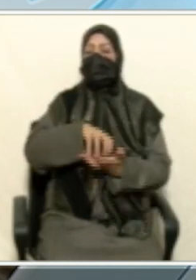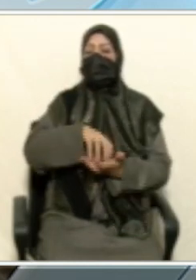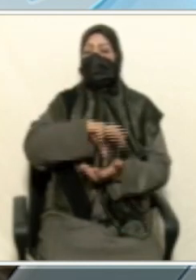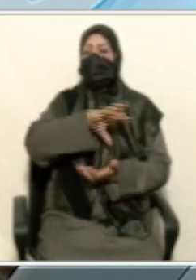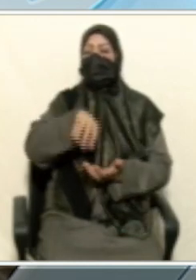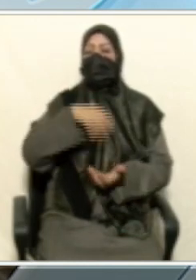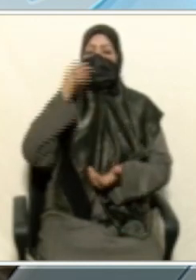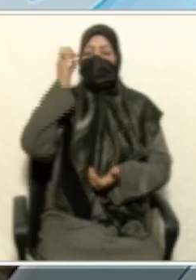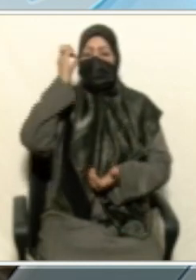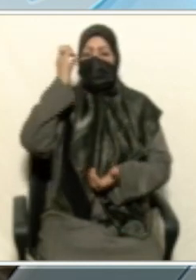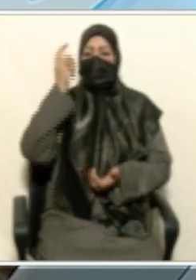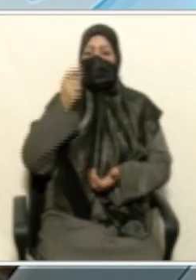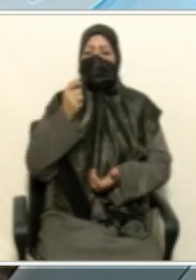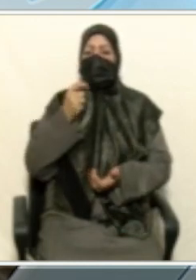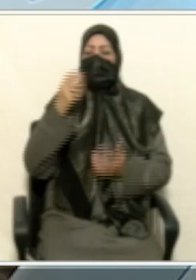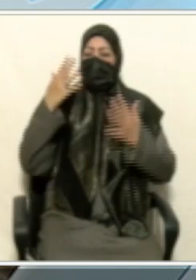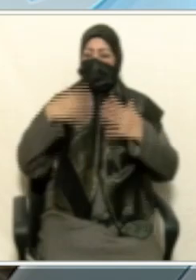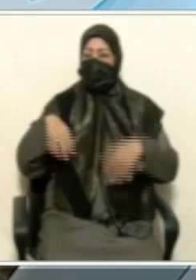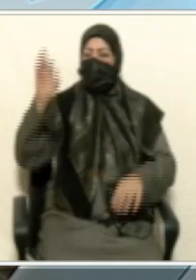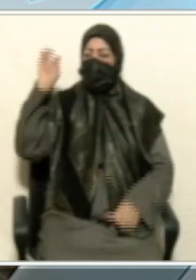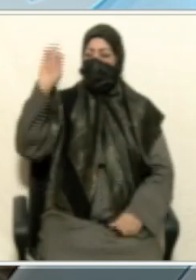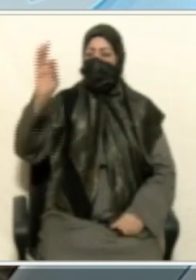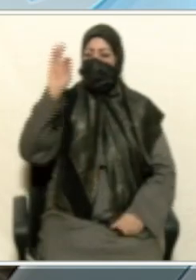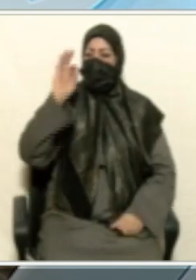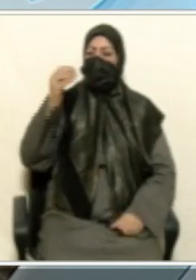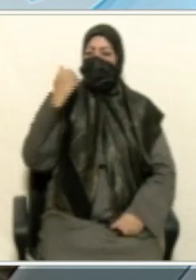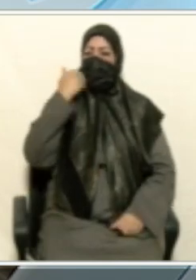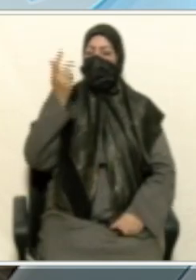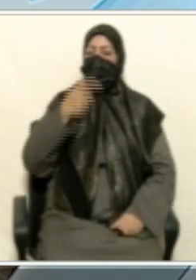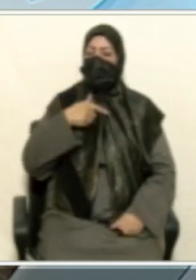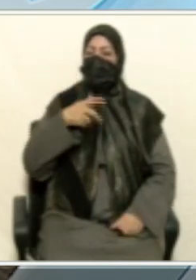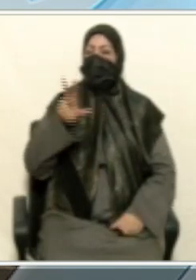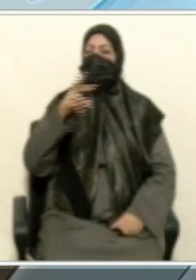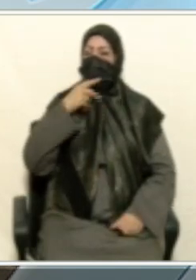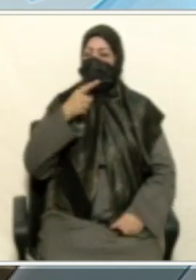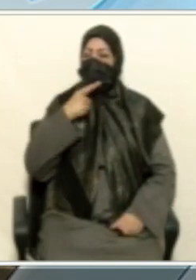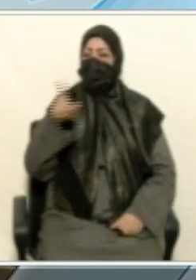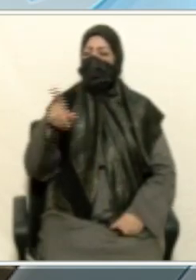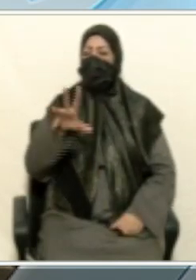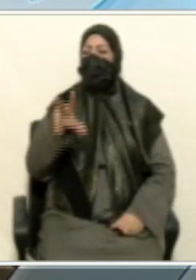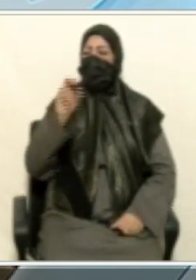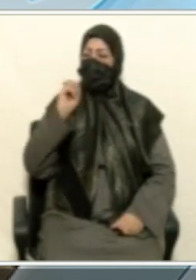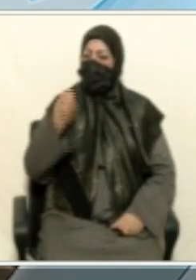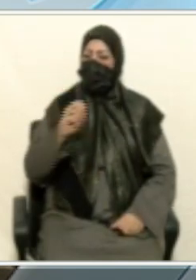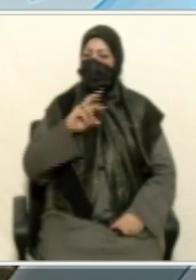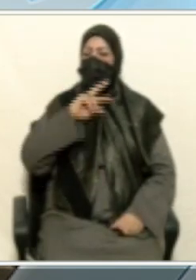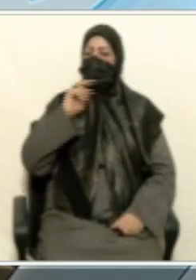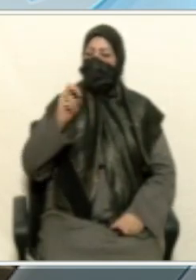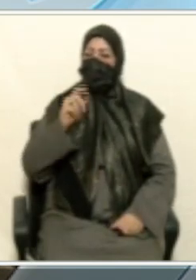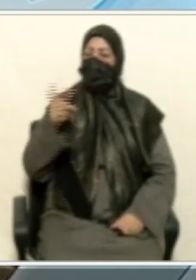حرام أشد حرمة عند الله عز وجل من انتهاك حرمة الكعبة.